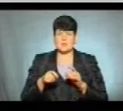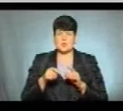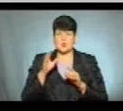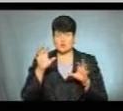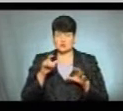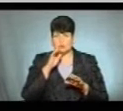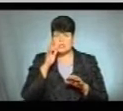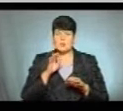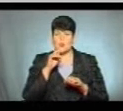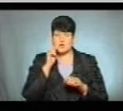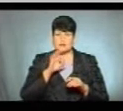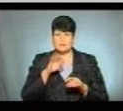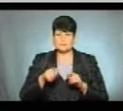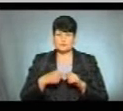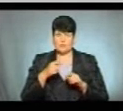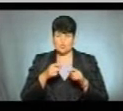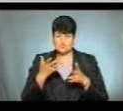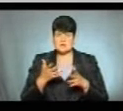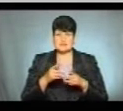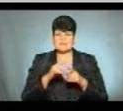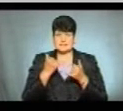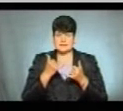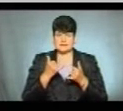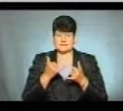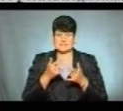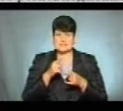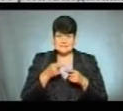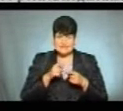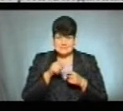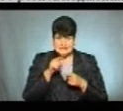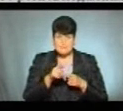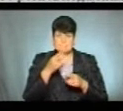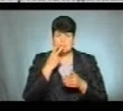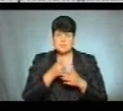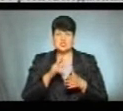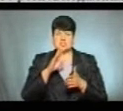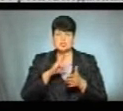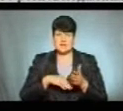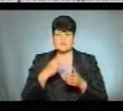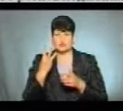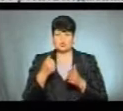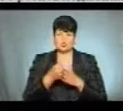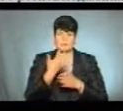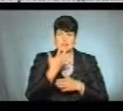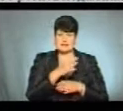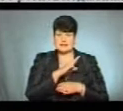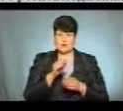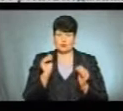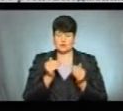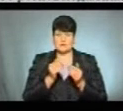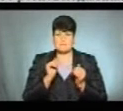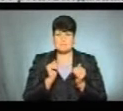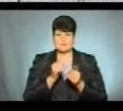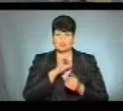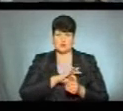правопорушення, за розповсюдження агітаційних матеріалів з неповними вихідними даними передбачений штраф від 3 до 5 неоподаткованих мінімум